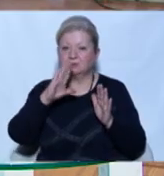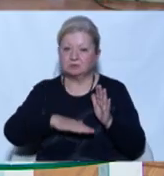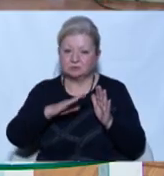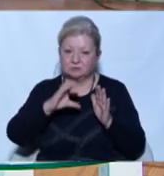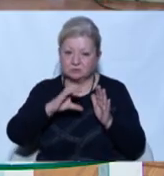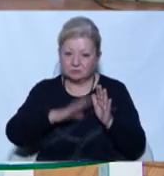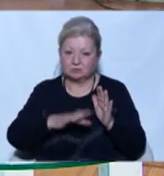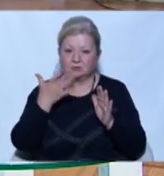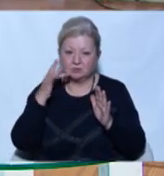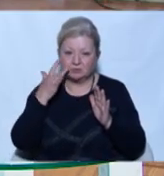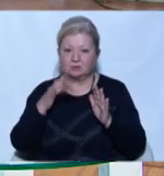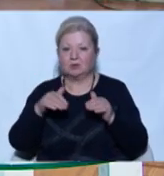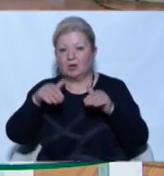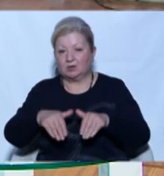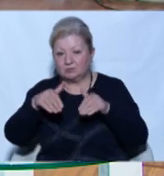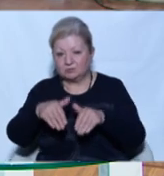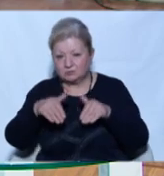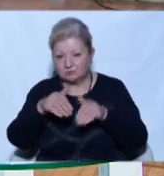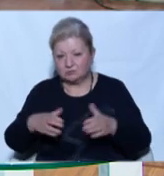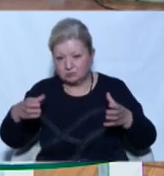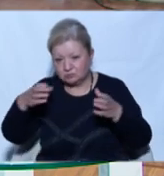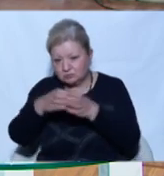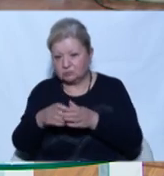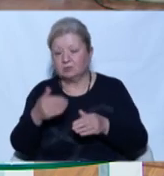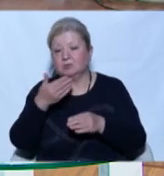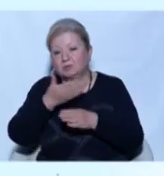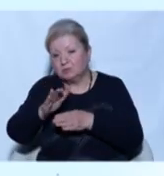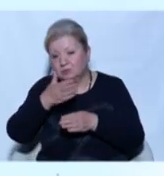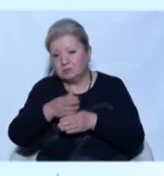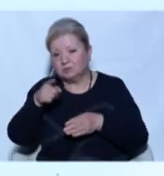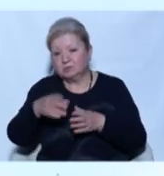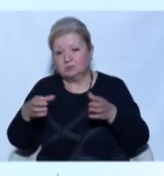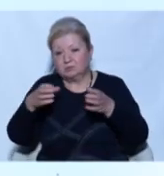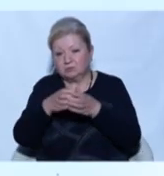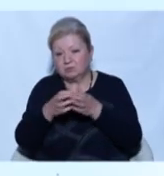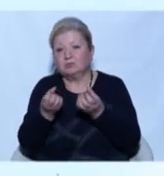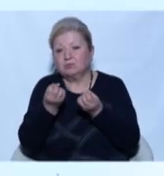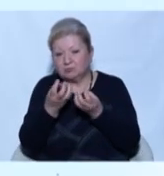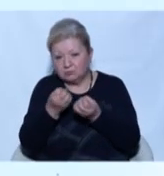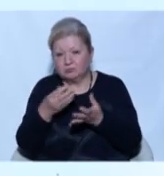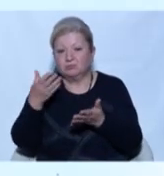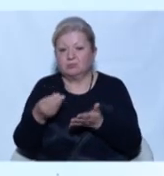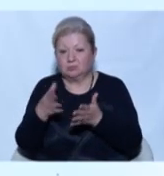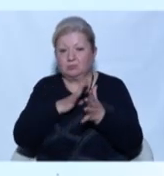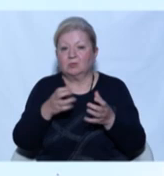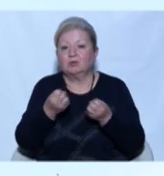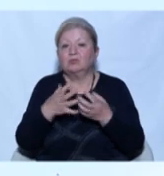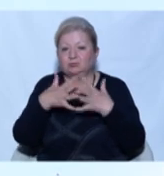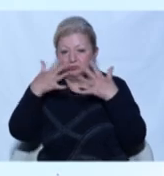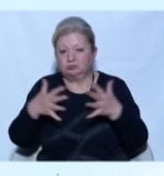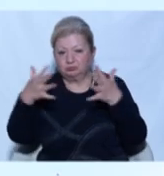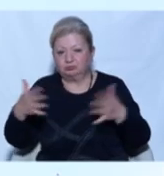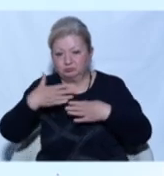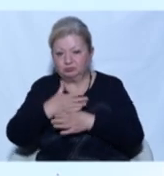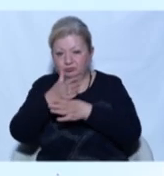და ავსტრალიის კონტინენტი. Შემდეგ ამ კონტინენტებმა ისევ გაშლა დაიწყეს და ახლა